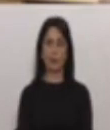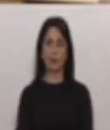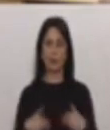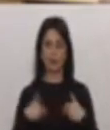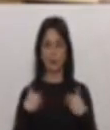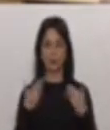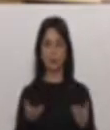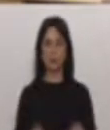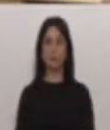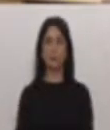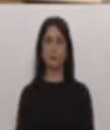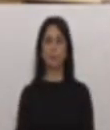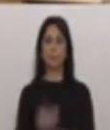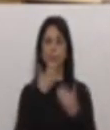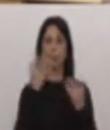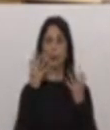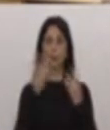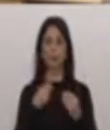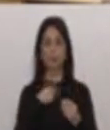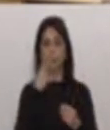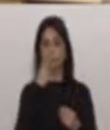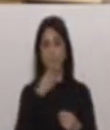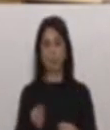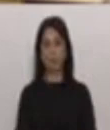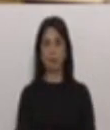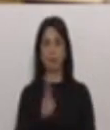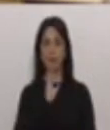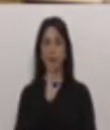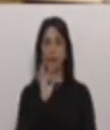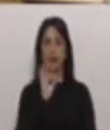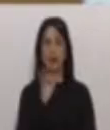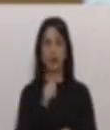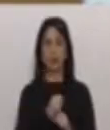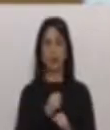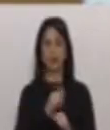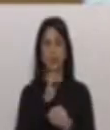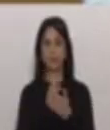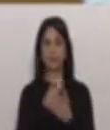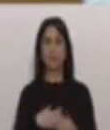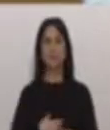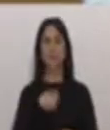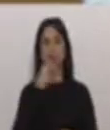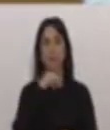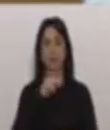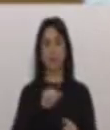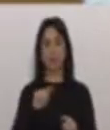მოგესალმებით. ბოლო დღეებში ჩვენ ვიხილეთ ხალთა მიმართ ჩადენილი შემზარავი